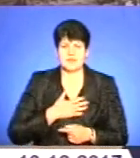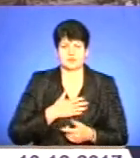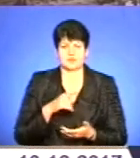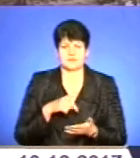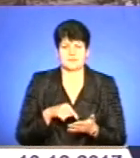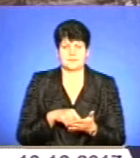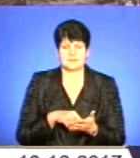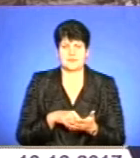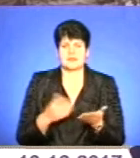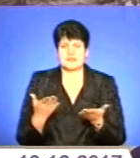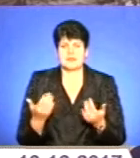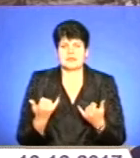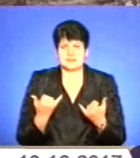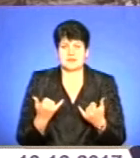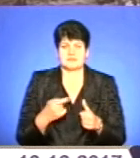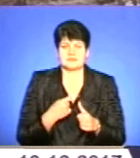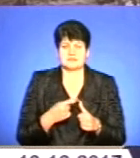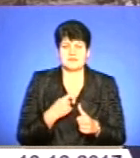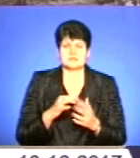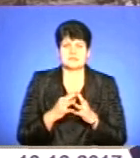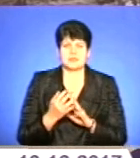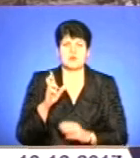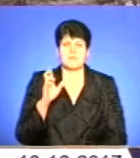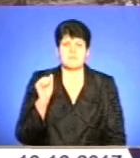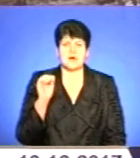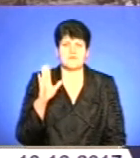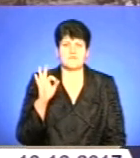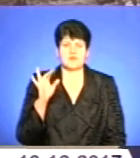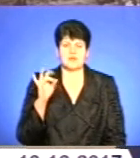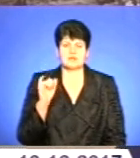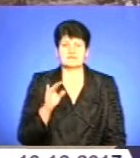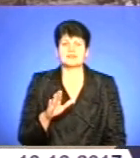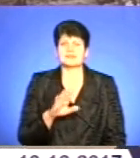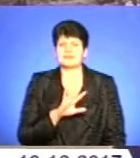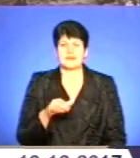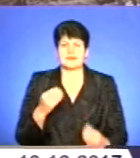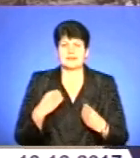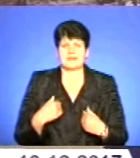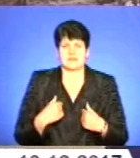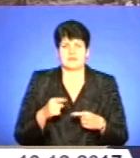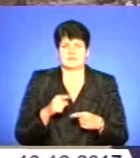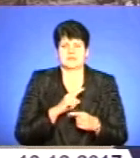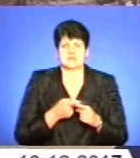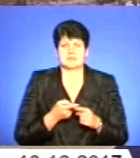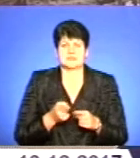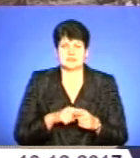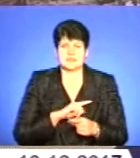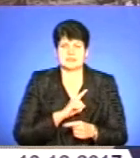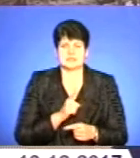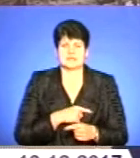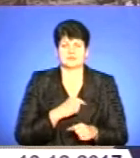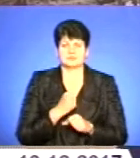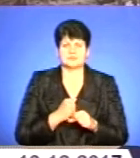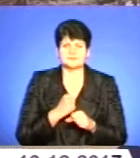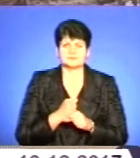містечка, яке ми зараз називаємо село Баворів, надає нам, напевно, такої сили, щоб от, творити